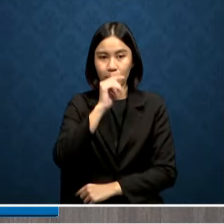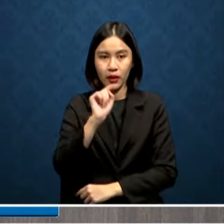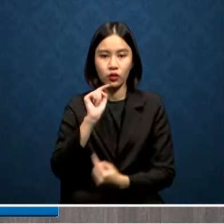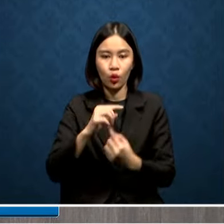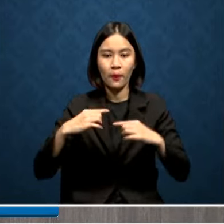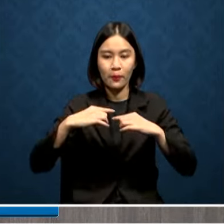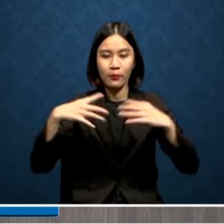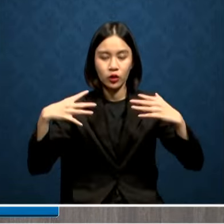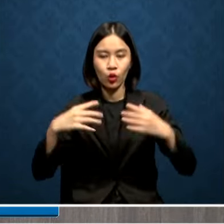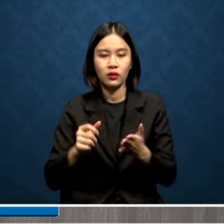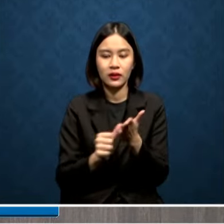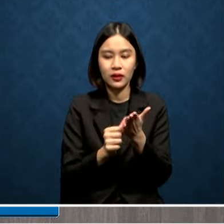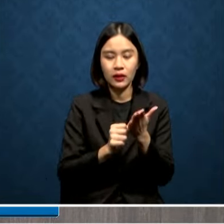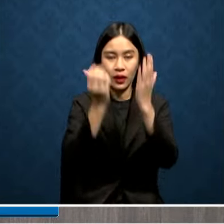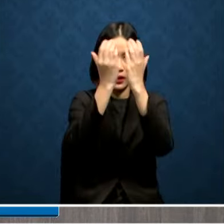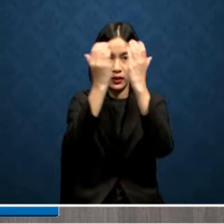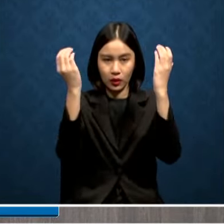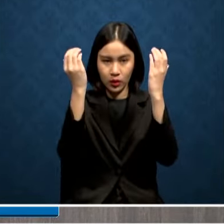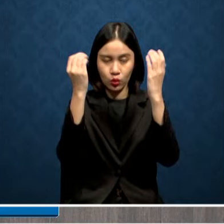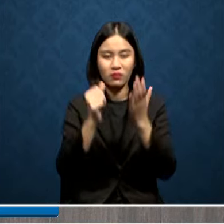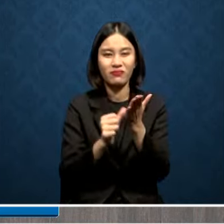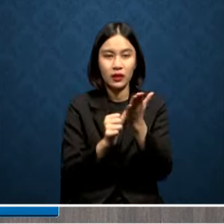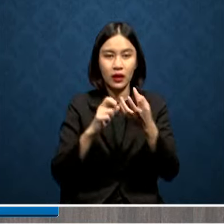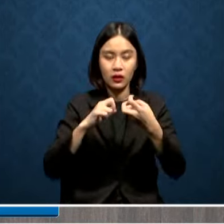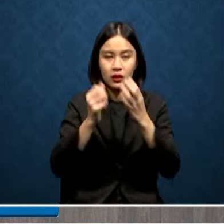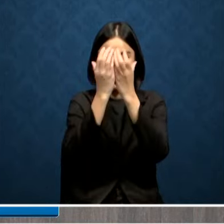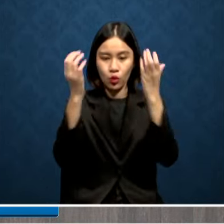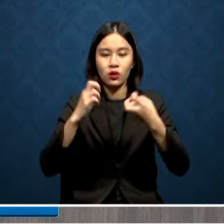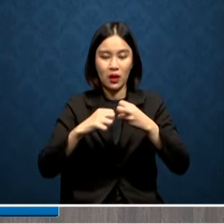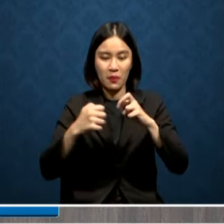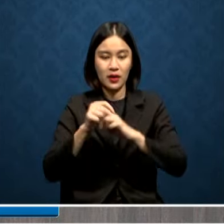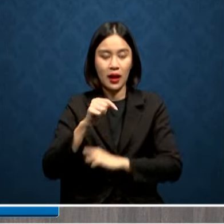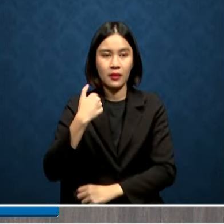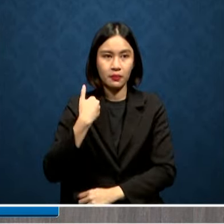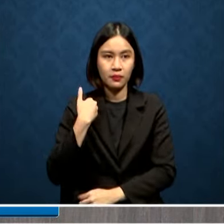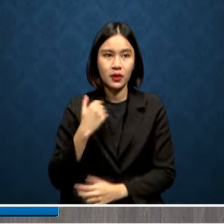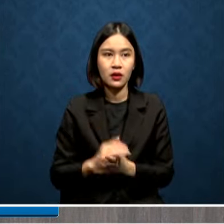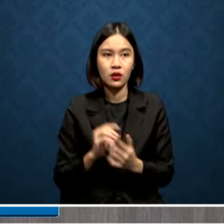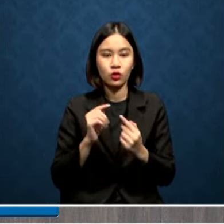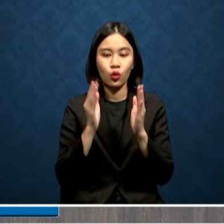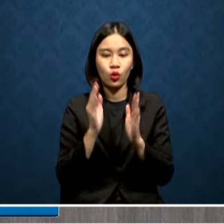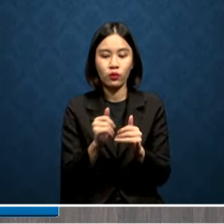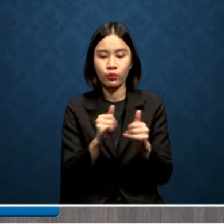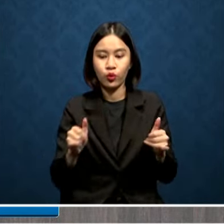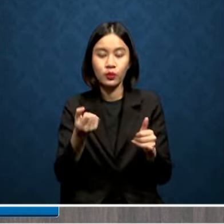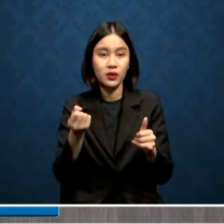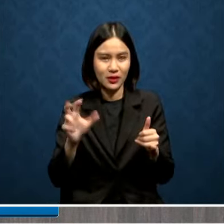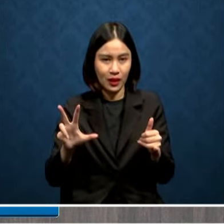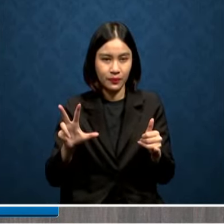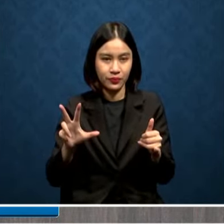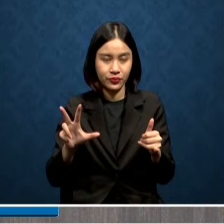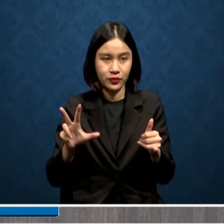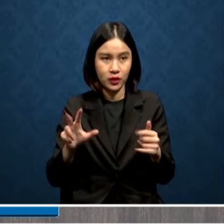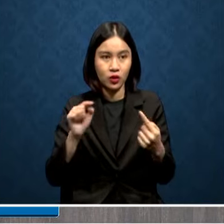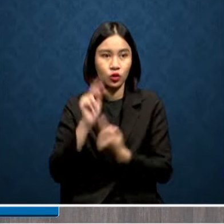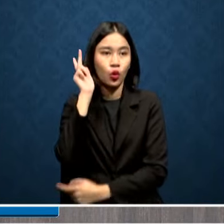ขัดแย้งเรื่องการแก้ไขรัฐรัฐธรรมนูญโดยกบฏ 13คนที่เรียกทาง